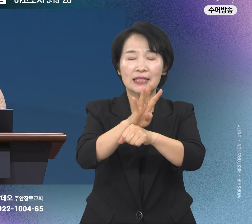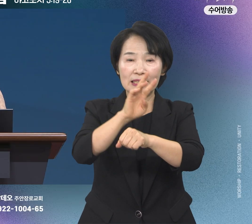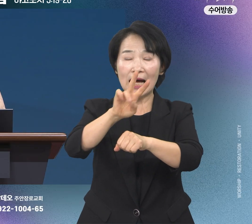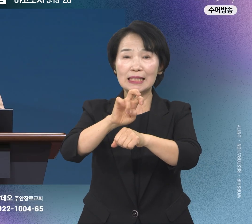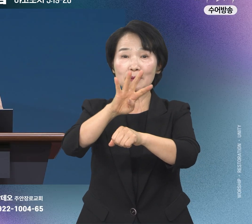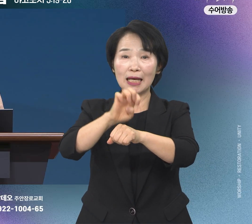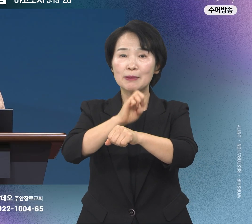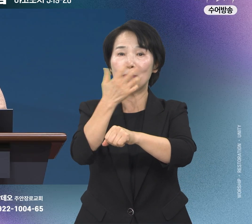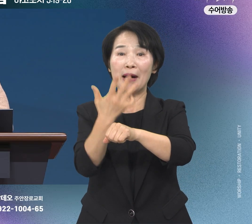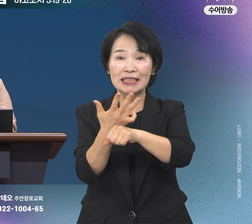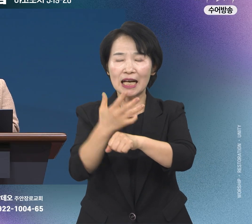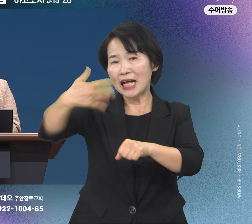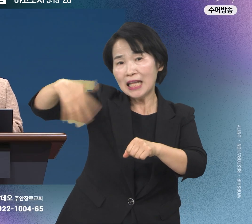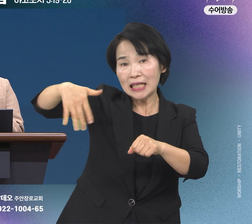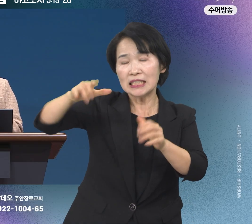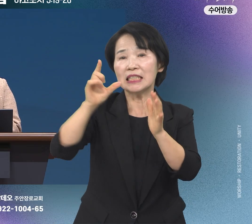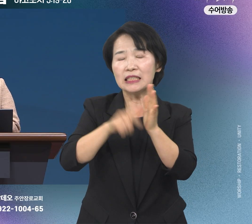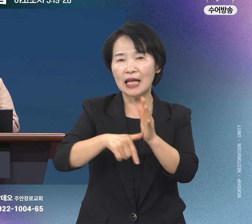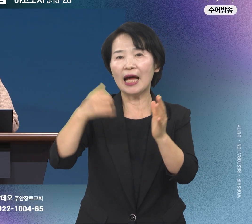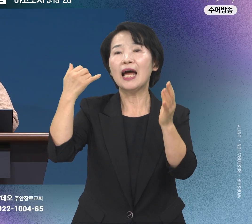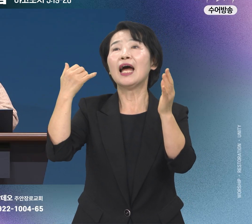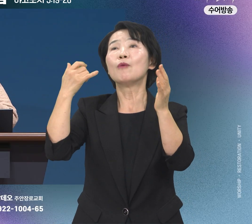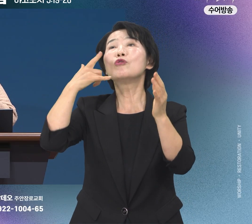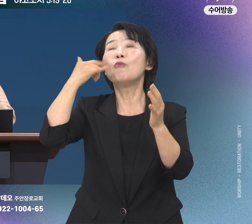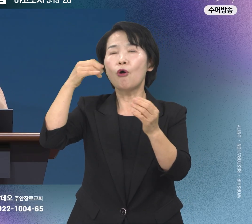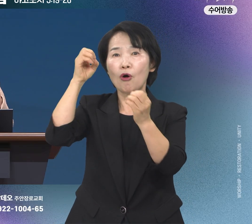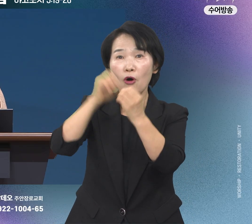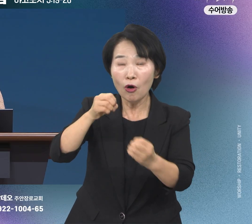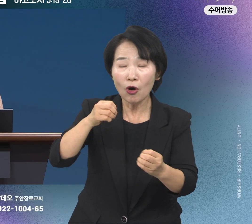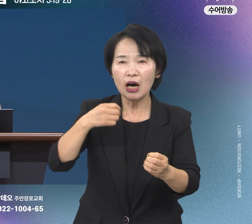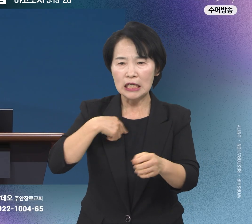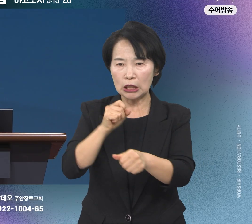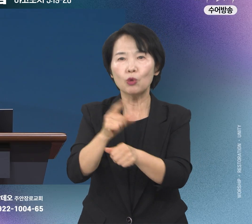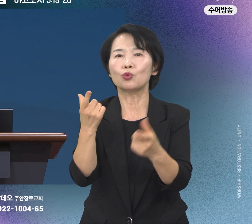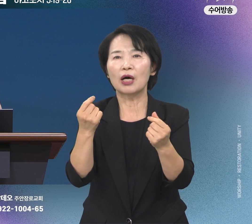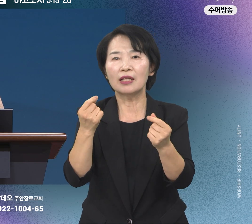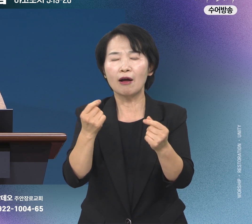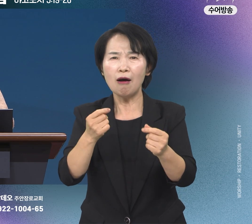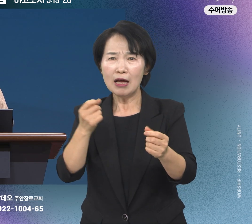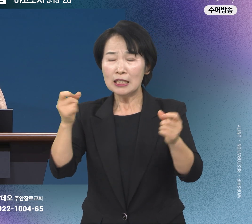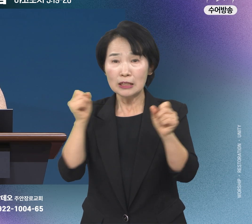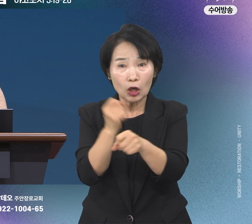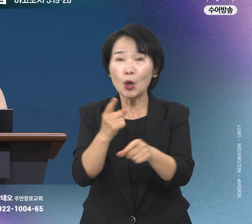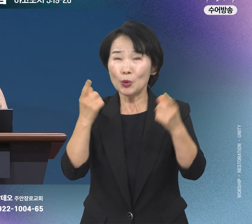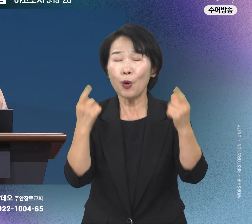그 부모의 그 딸이죠. 이제 본격적인 전쟁을 시작합니다.